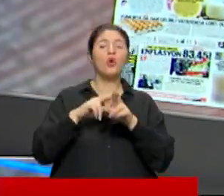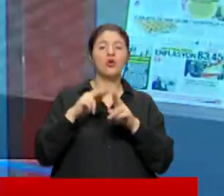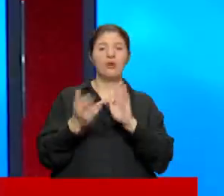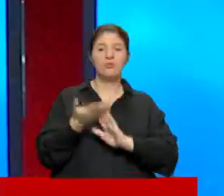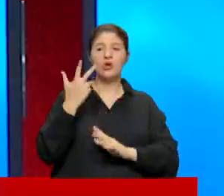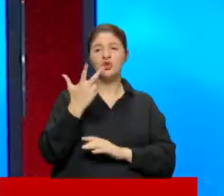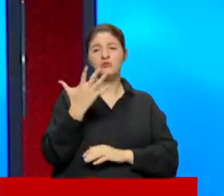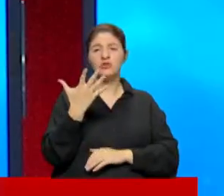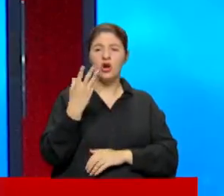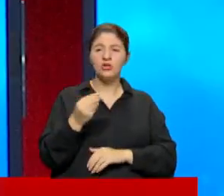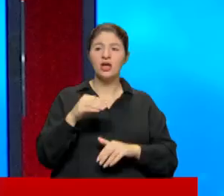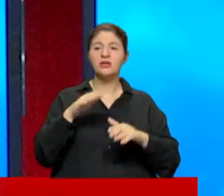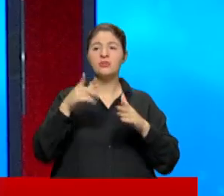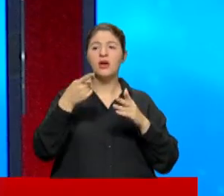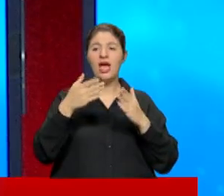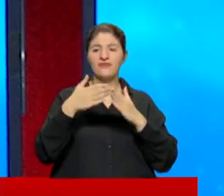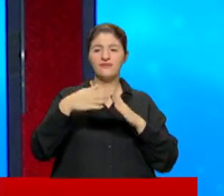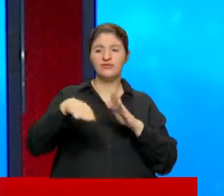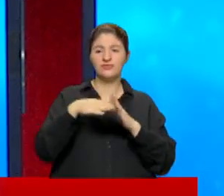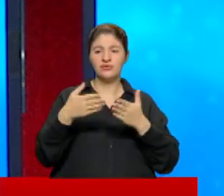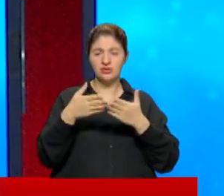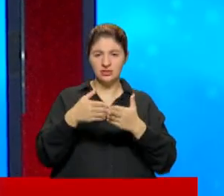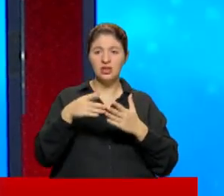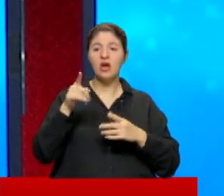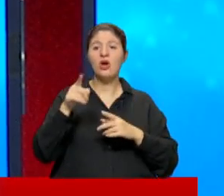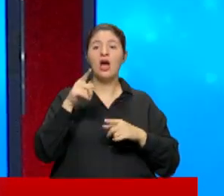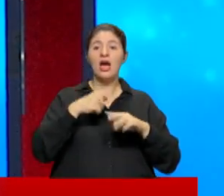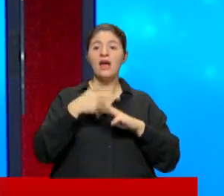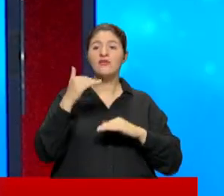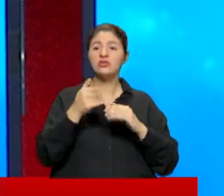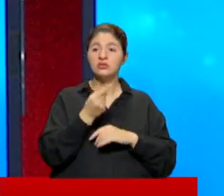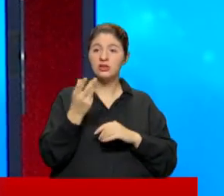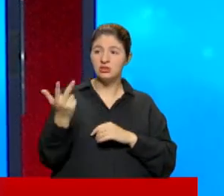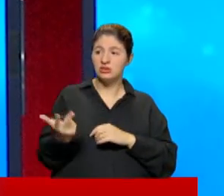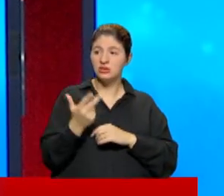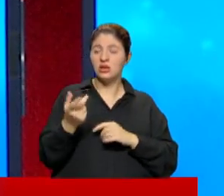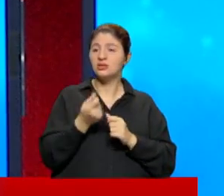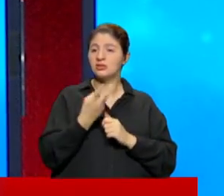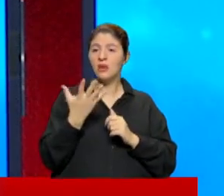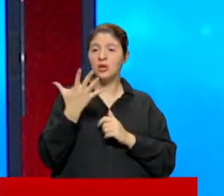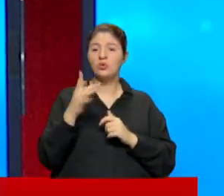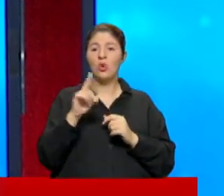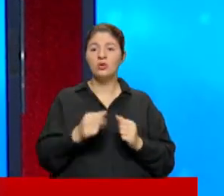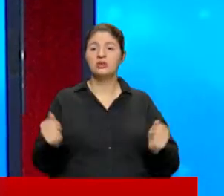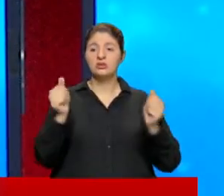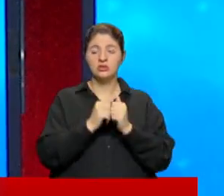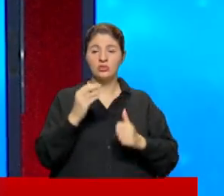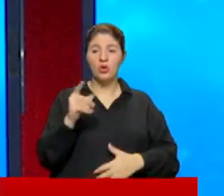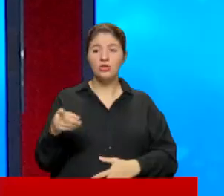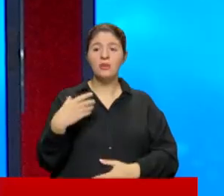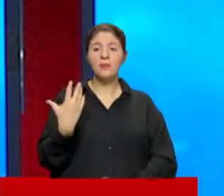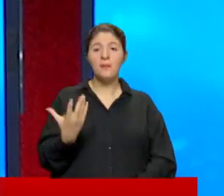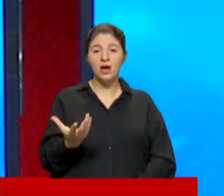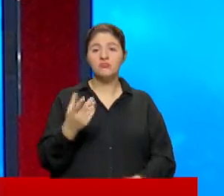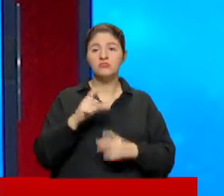35 olan yüzer barakalar enflasyon rakamlarını aratmayın 5'e 10'a katladı ama